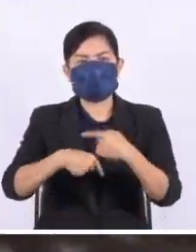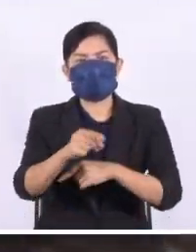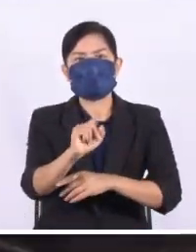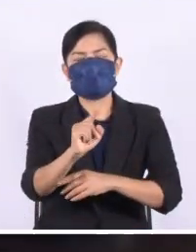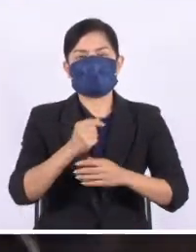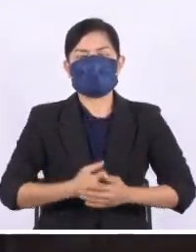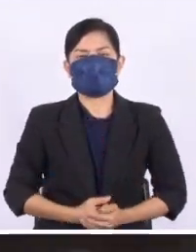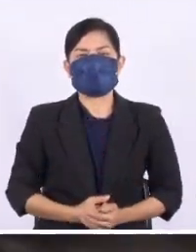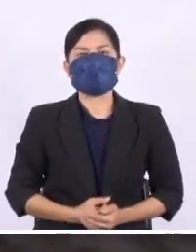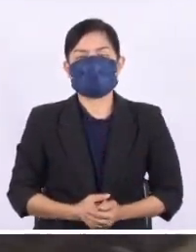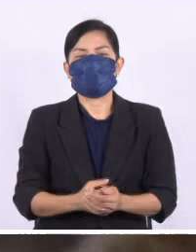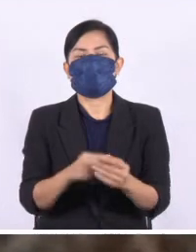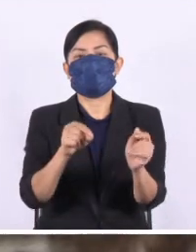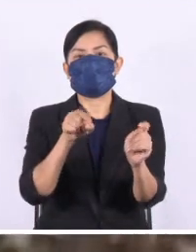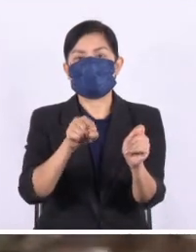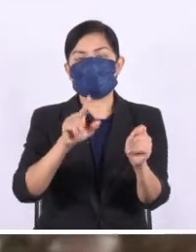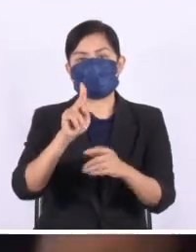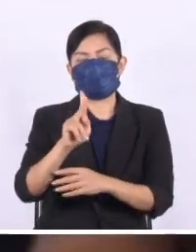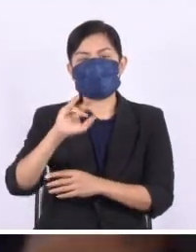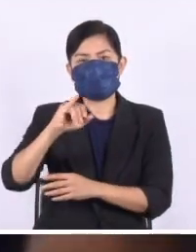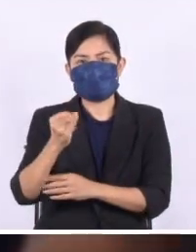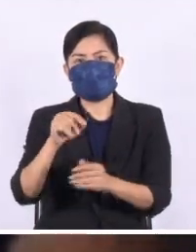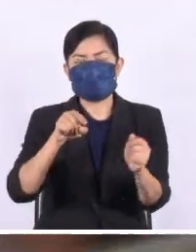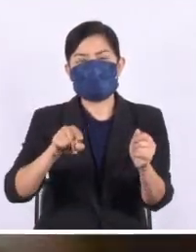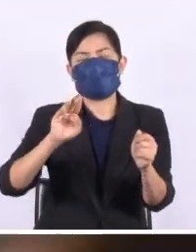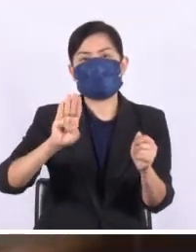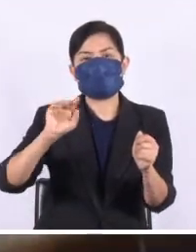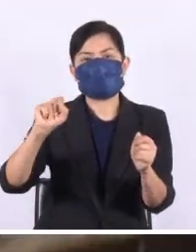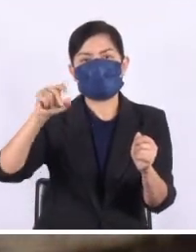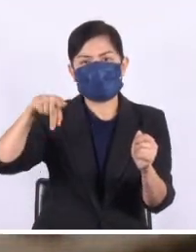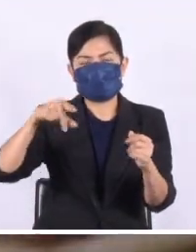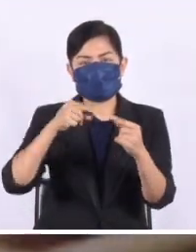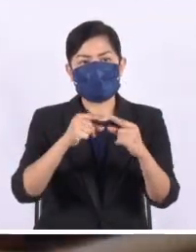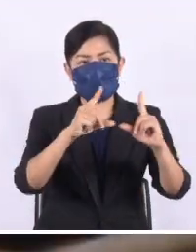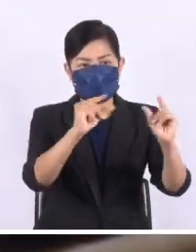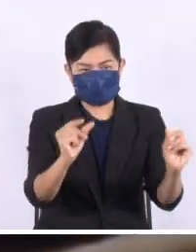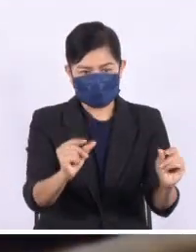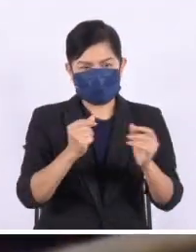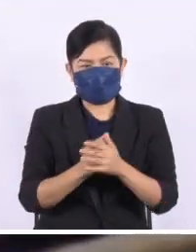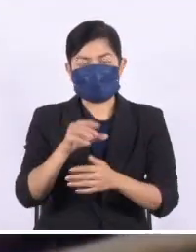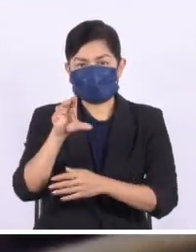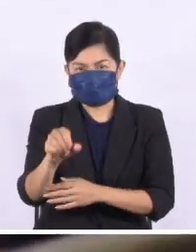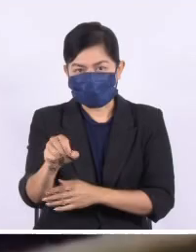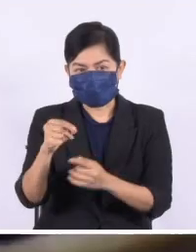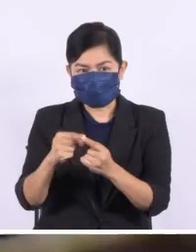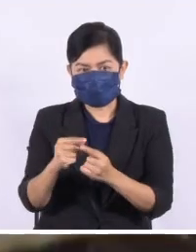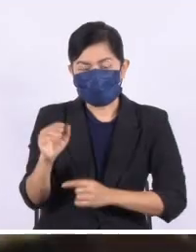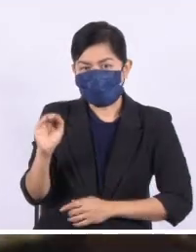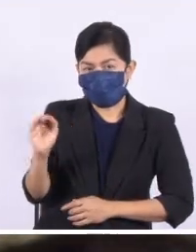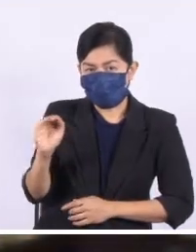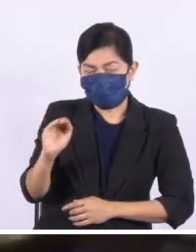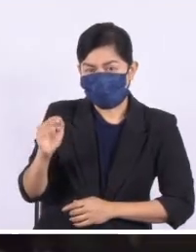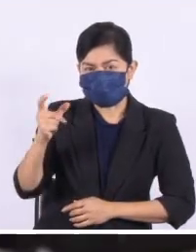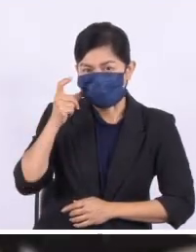ลำตะคร้อตำบลกันจุอำเภอบึงสามพันเพชรบูรณ์น่ะนี่นะครับไปจับแม่งูจงอางได้ประทานโทษเดี๋ยวจะมี